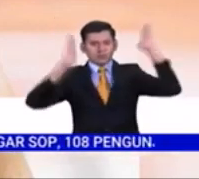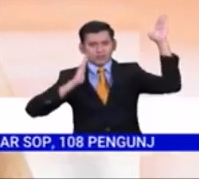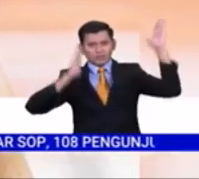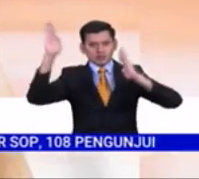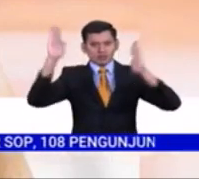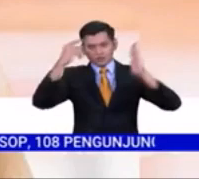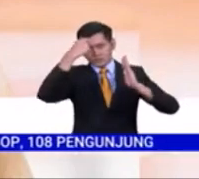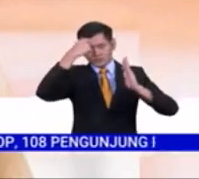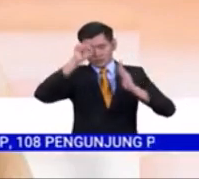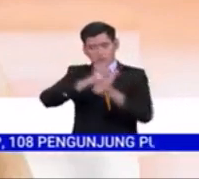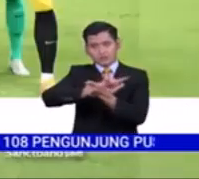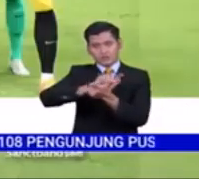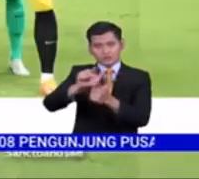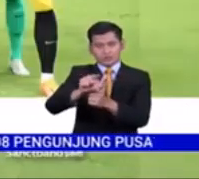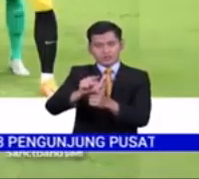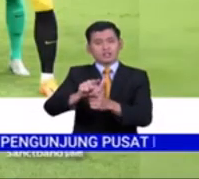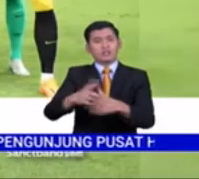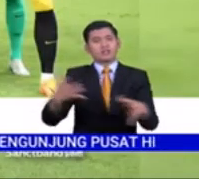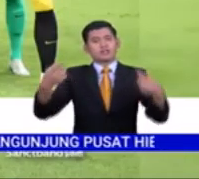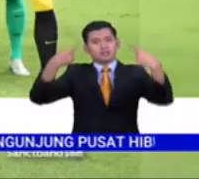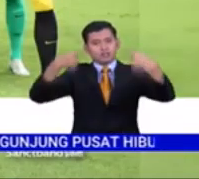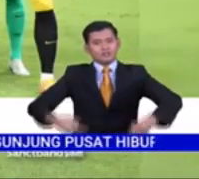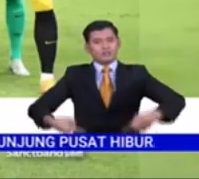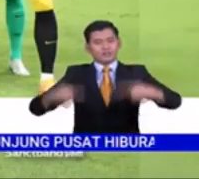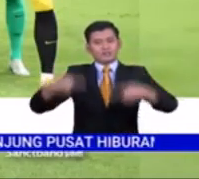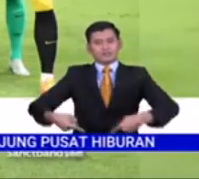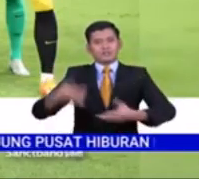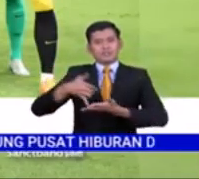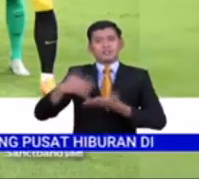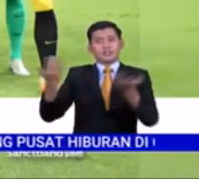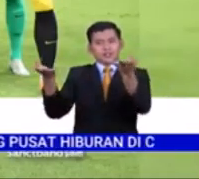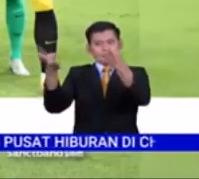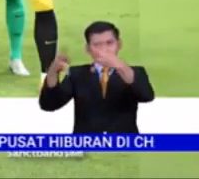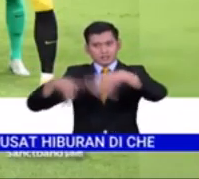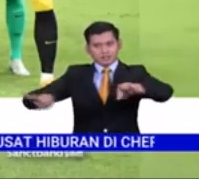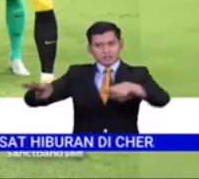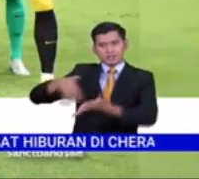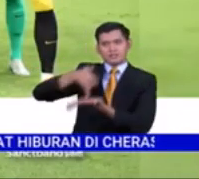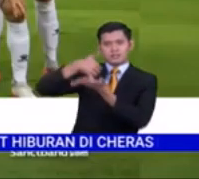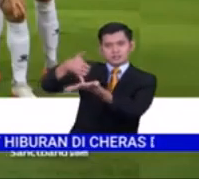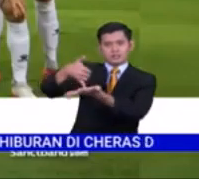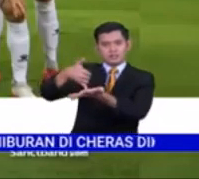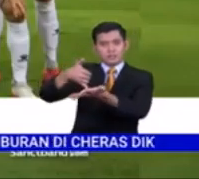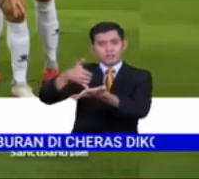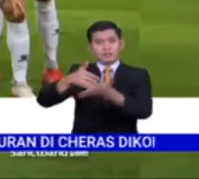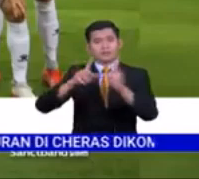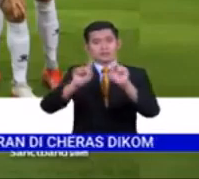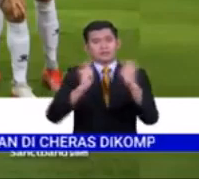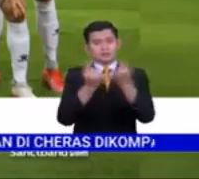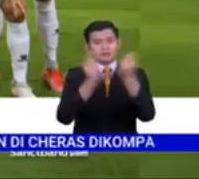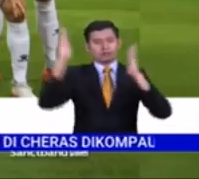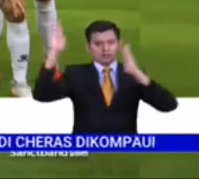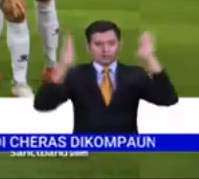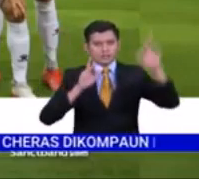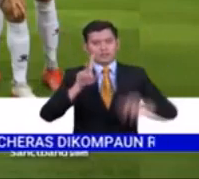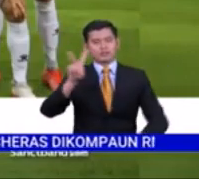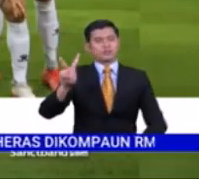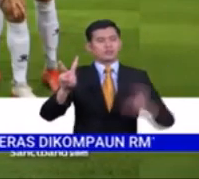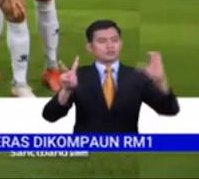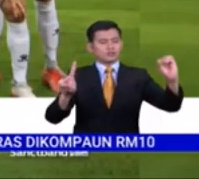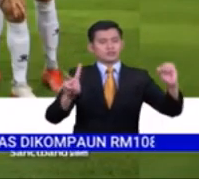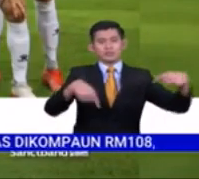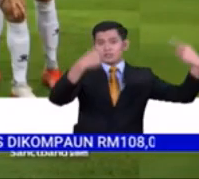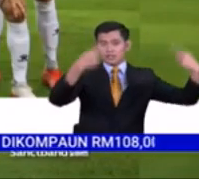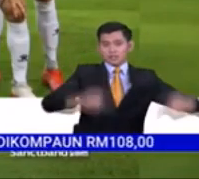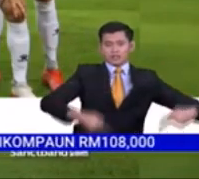Cup. Dalam aksi persahabatan tiga negara di Singapura, Harimau Melaya berjaya meraih kemenangan 2-0 ke atas Filipina